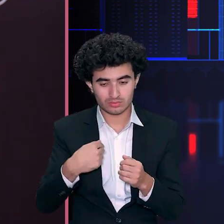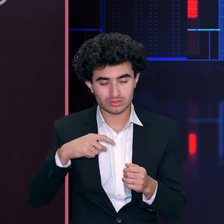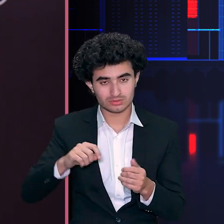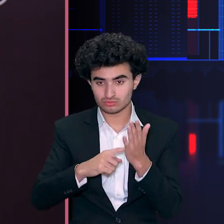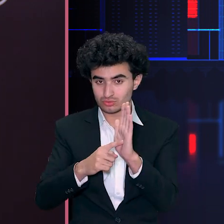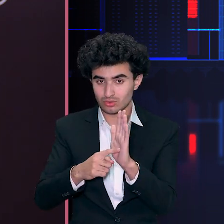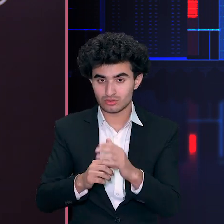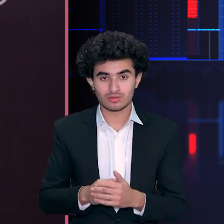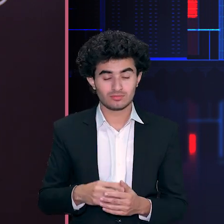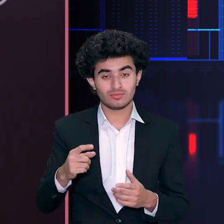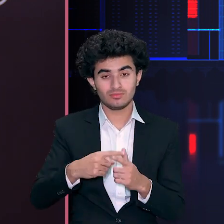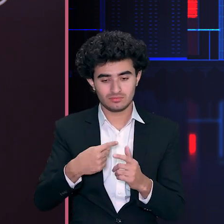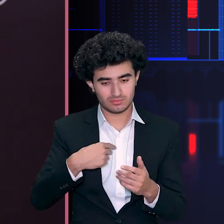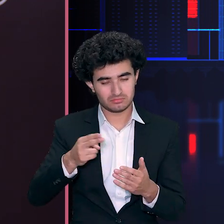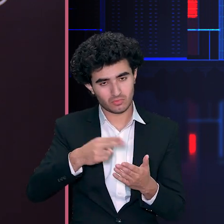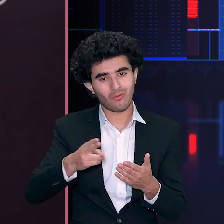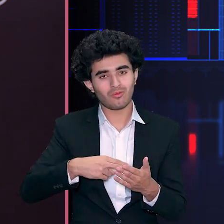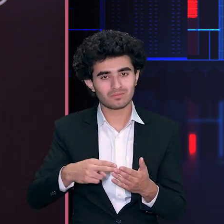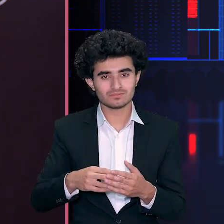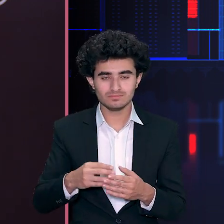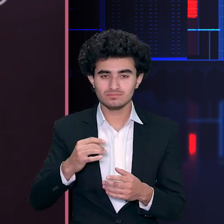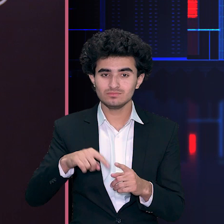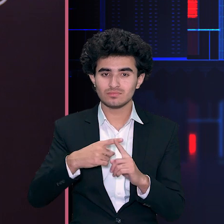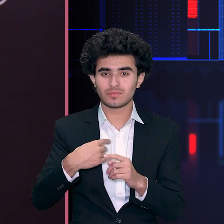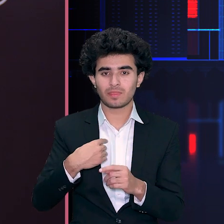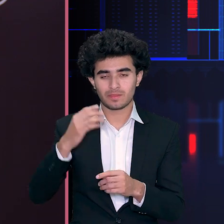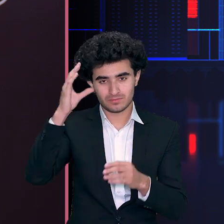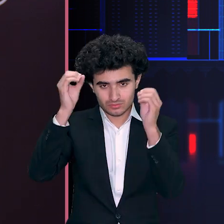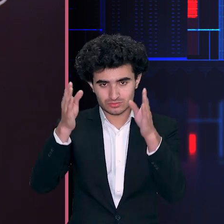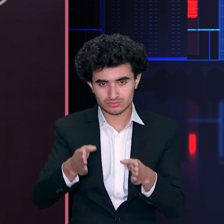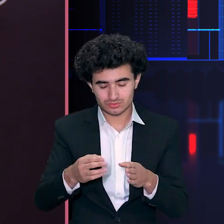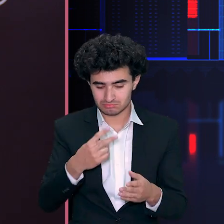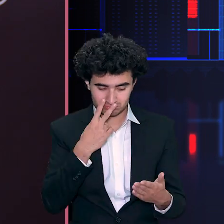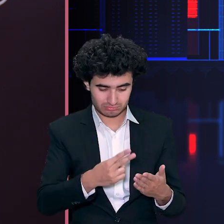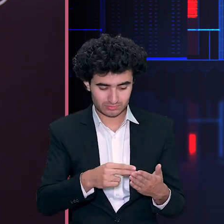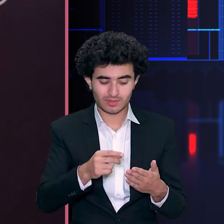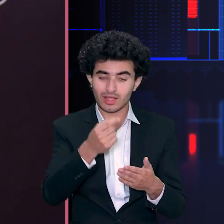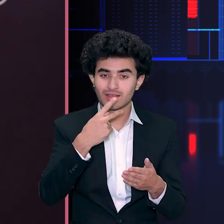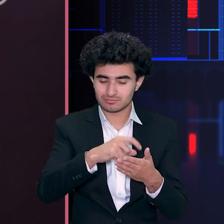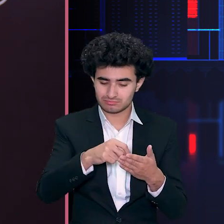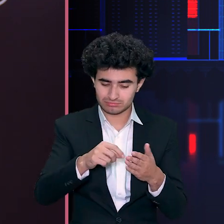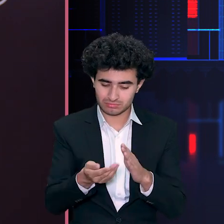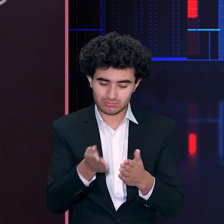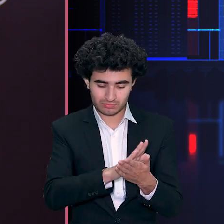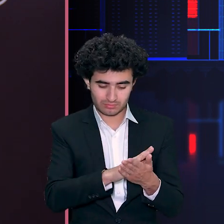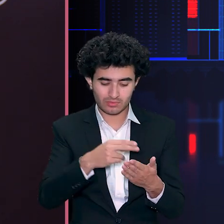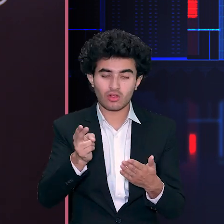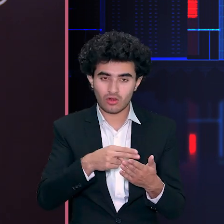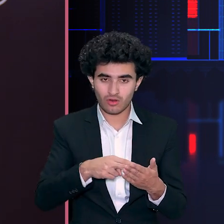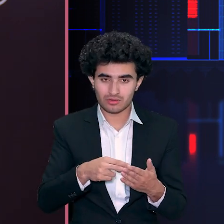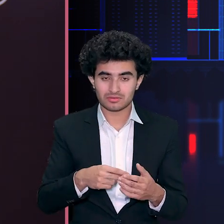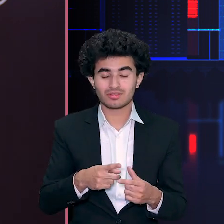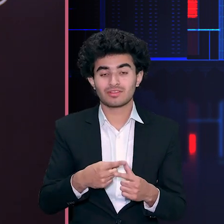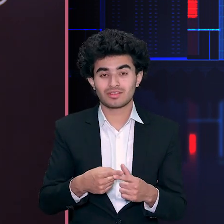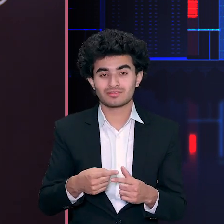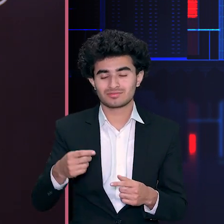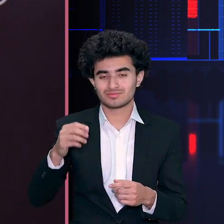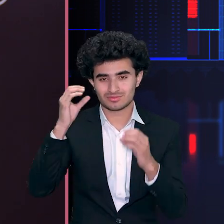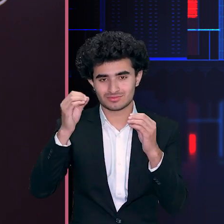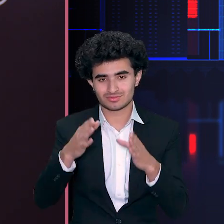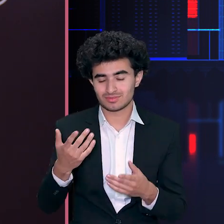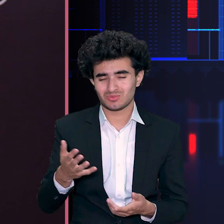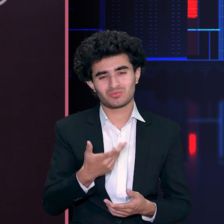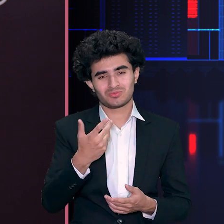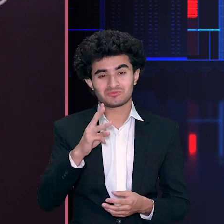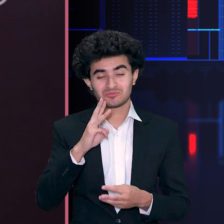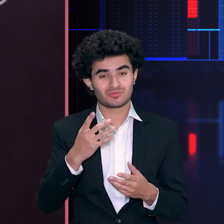جب مجھ سے جو میرا بڑا بھائی ہے وہ اکثر مجھے جب بلاتا تھا کہتا تھا لاؤ تمہارے ہوم ورک چیک کرتا ہوں، تو میرے لیے بڑا مشکل